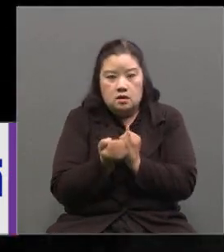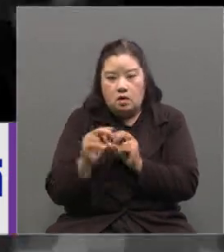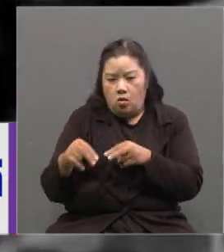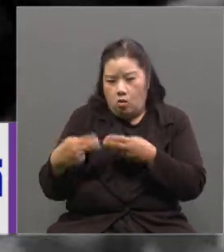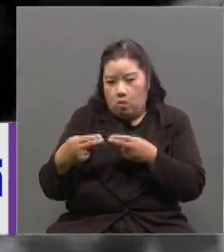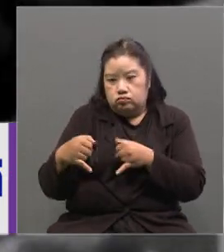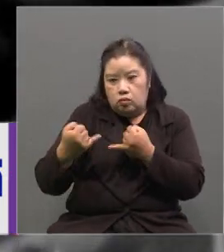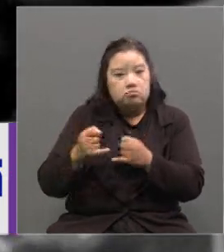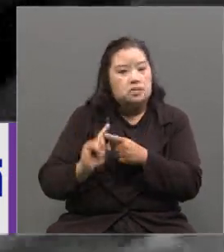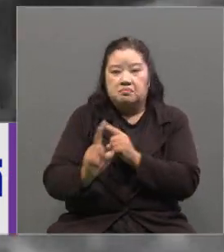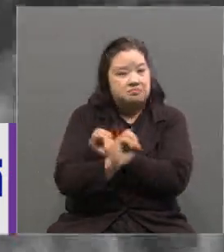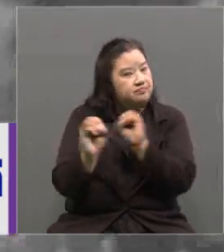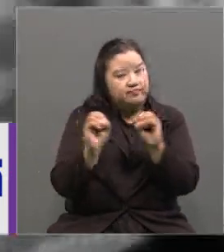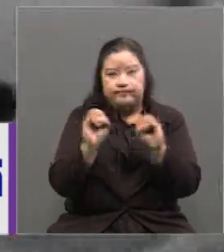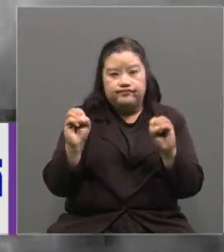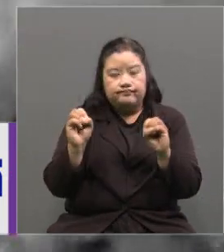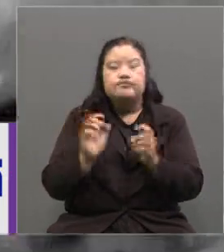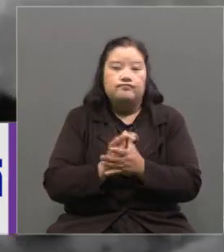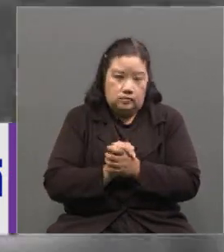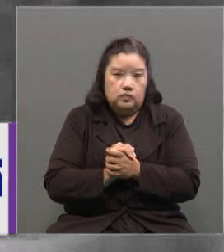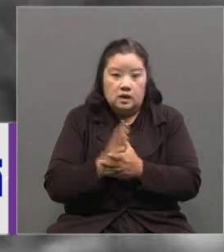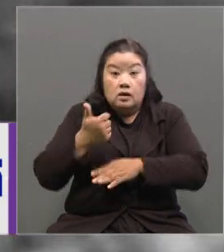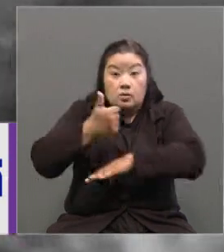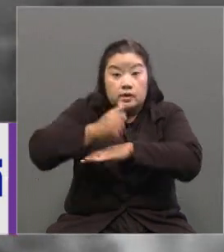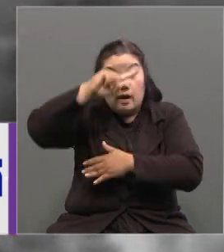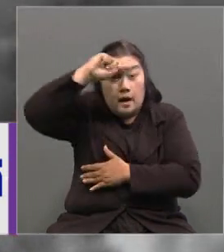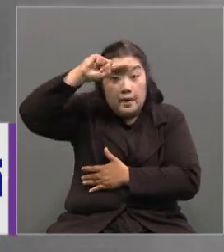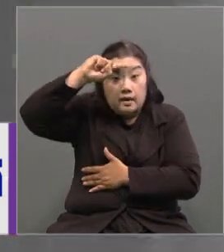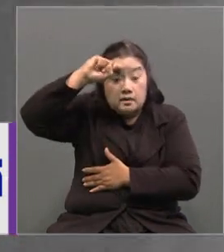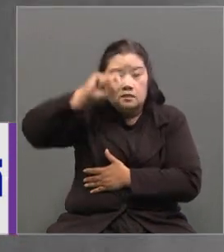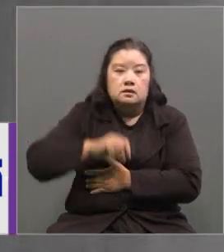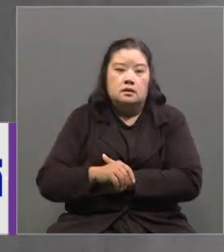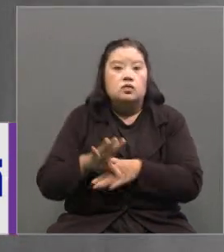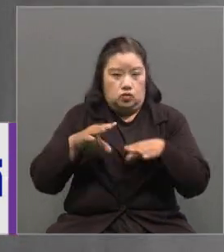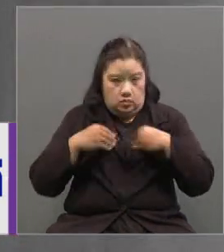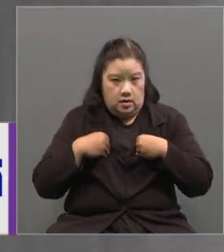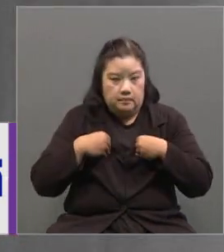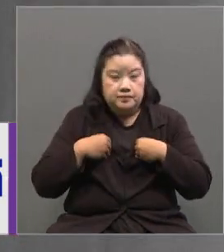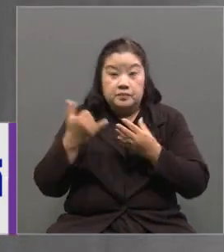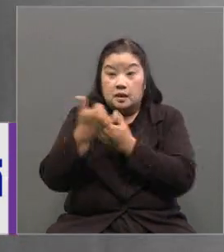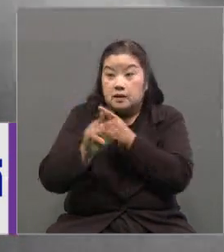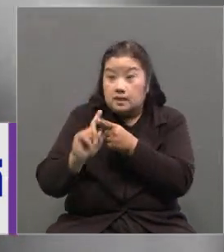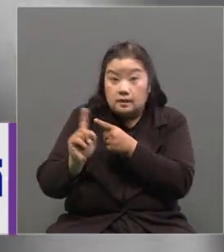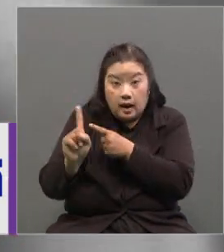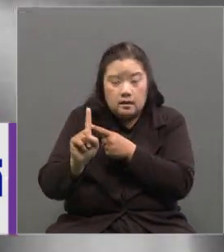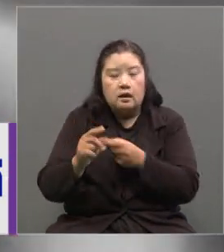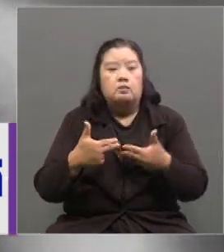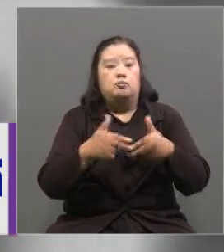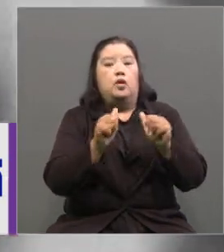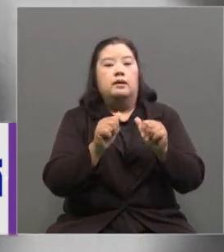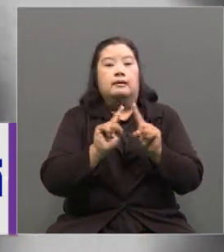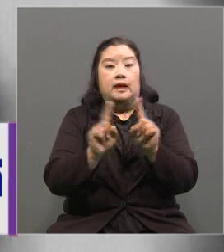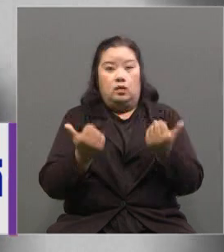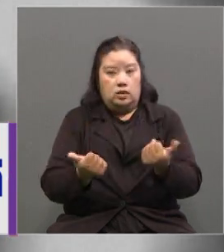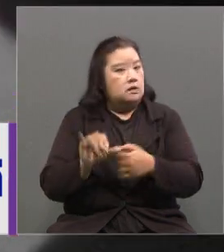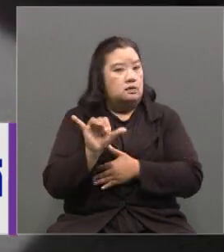ได้มีเกี่ยวความเกี่ยวข้องอนะครับซึ่งจากการพูดคุยเนี่ยผู้นำกลุ่มฮามาสก็ยืนยันว่าจะปล่อยตัวประกันชาวต่างชาติแต่ในขณะนี้ยังไม่